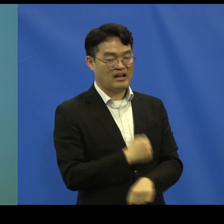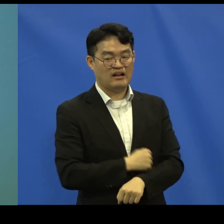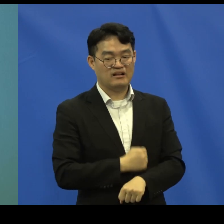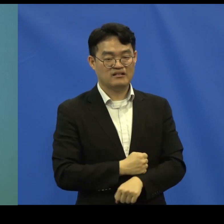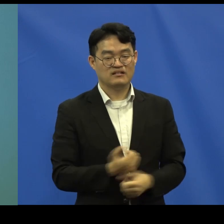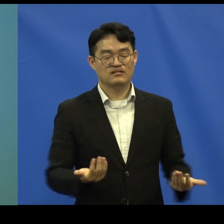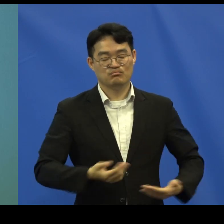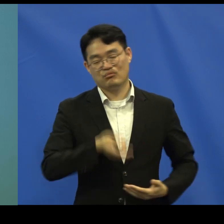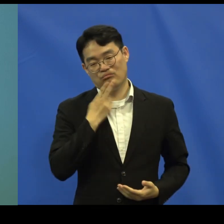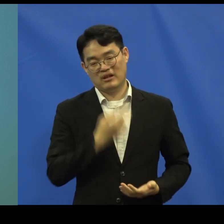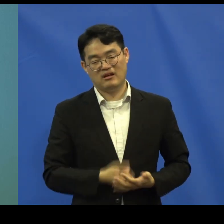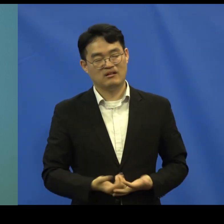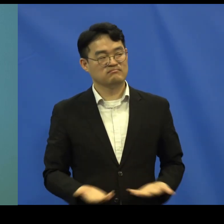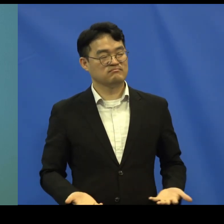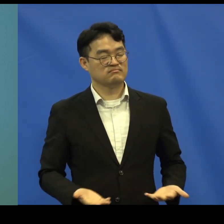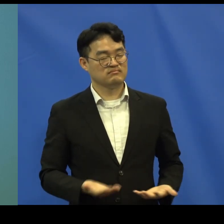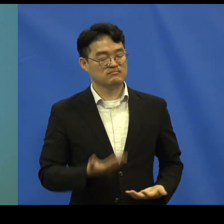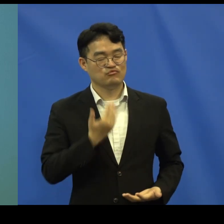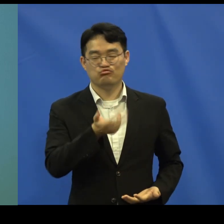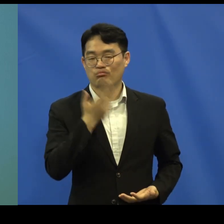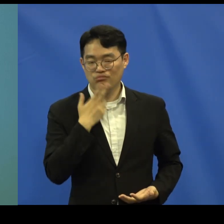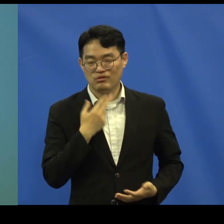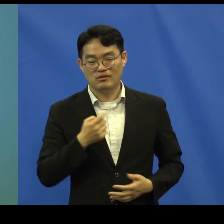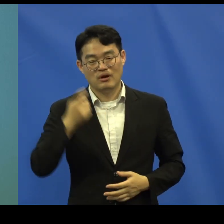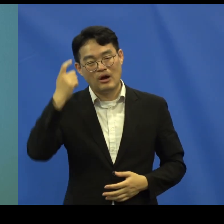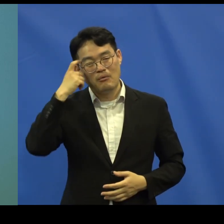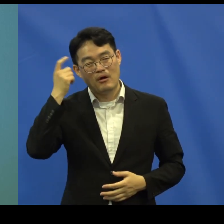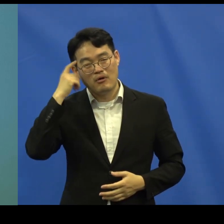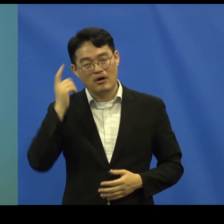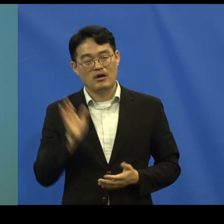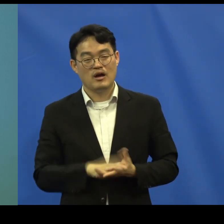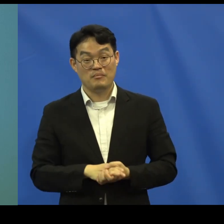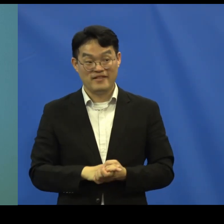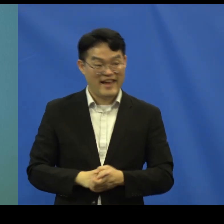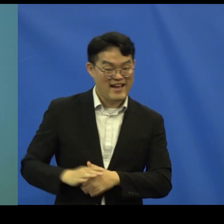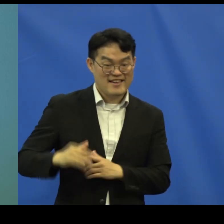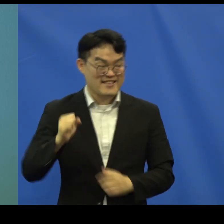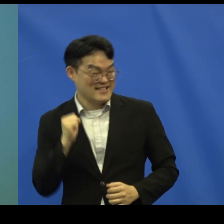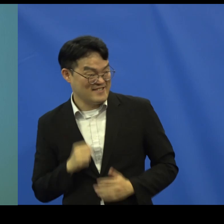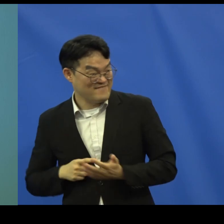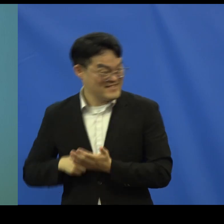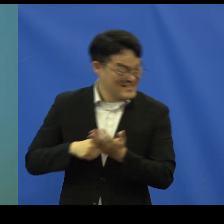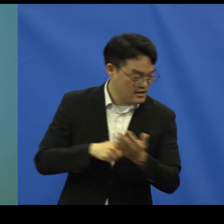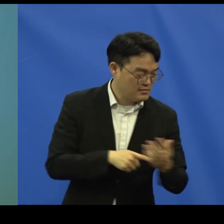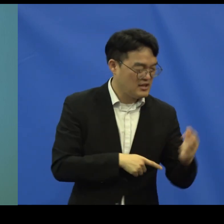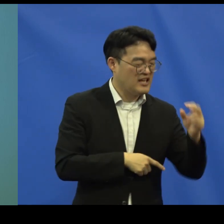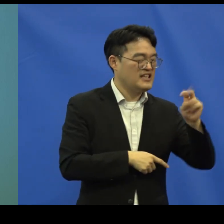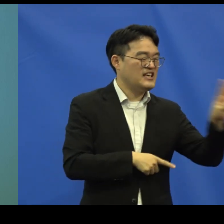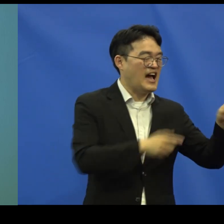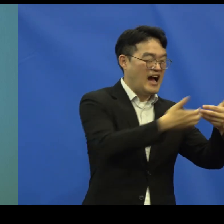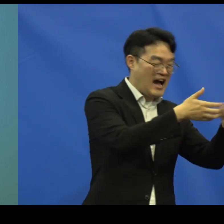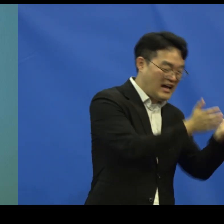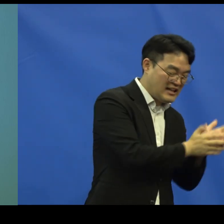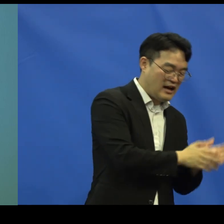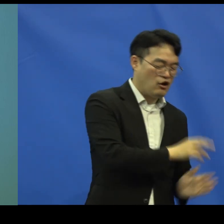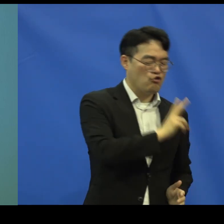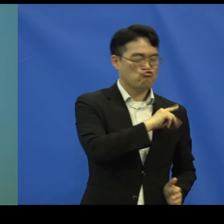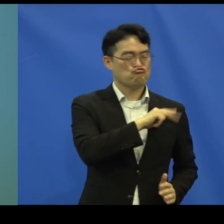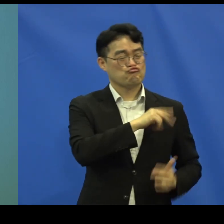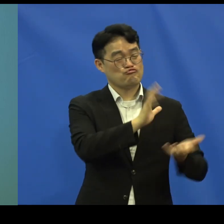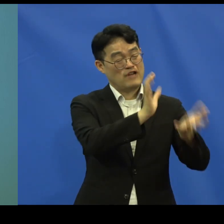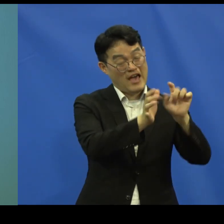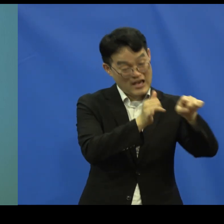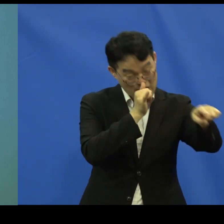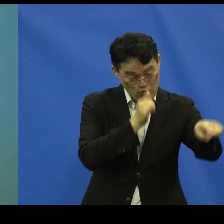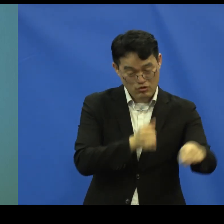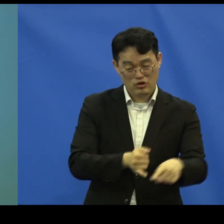있을 것 같은데 뭘 할 수가 없어요. 왜냐하면 야당이 있고 국회가 있고 하원이 있고 상원이 있고 언론이